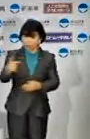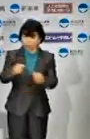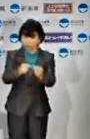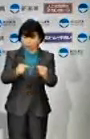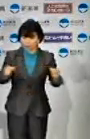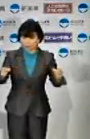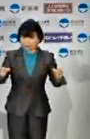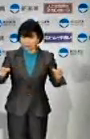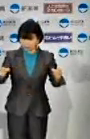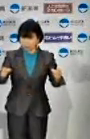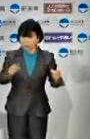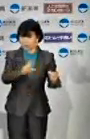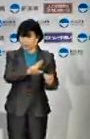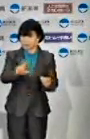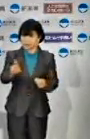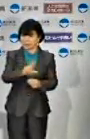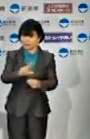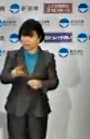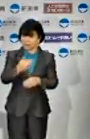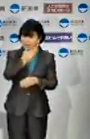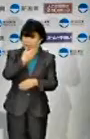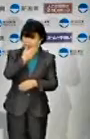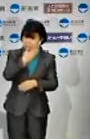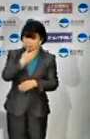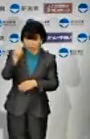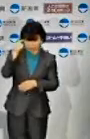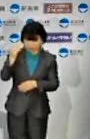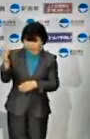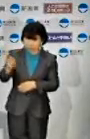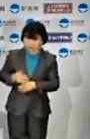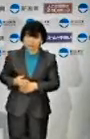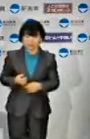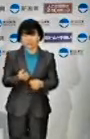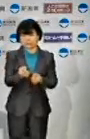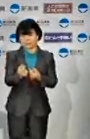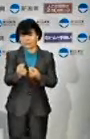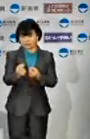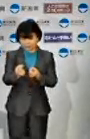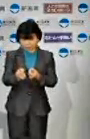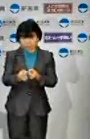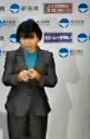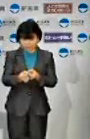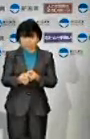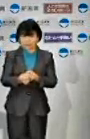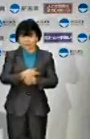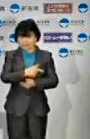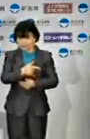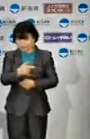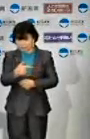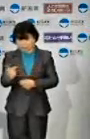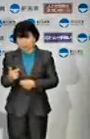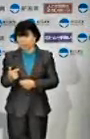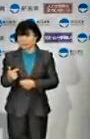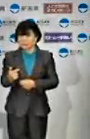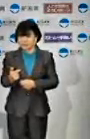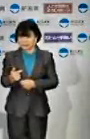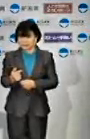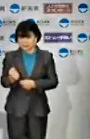な路線というふうな認識ですか。 地元市はまさに大変強くそれを望んでますし、県